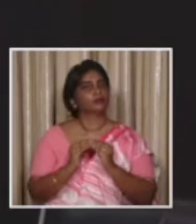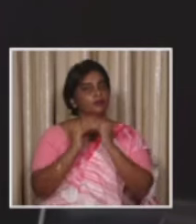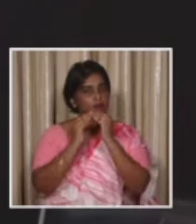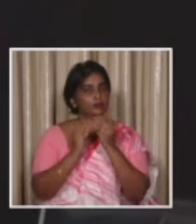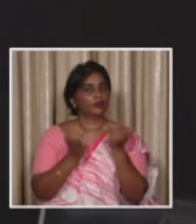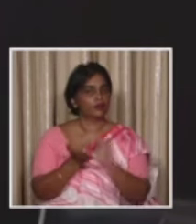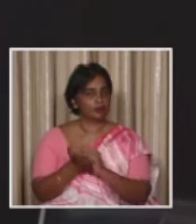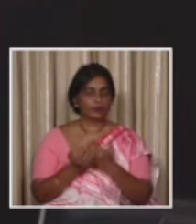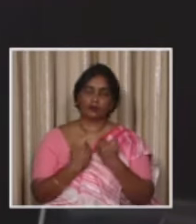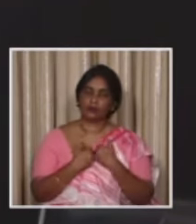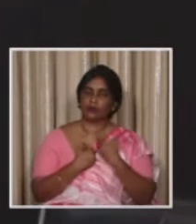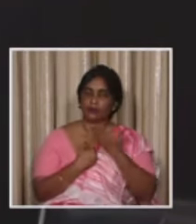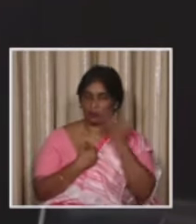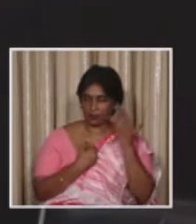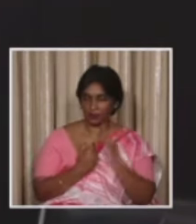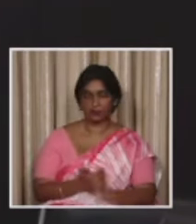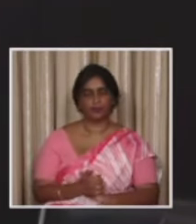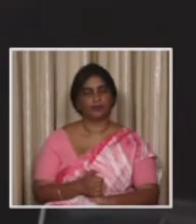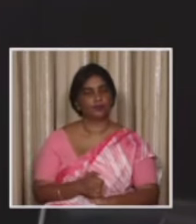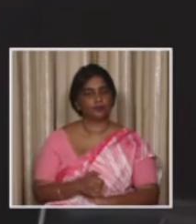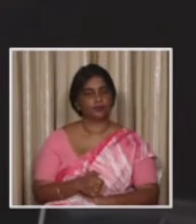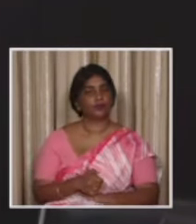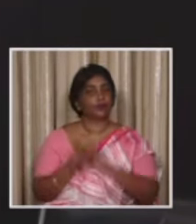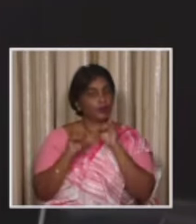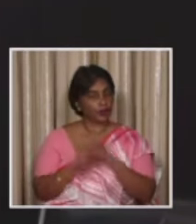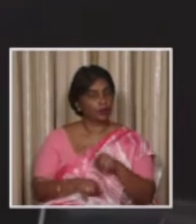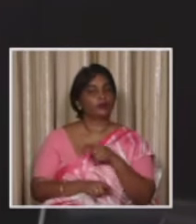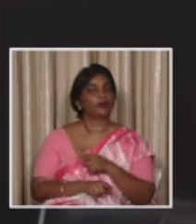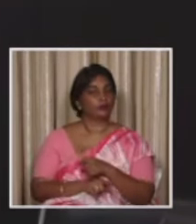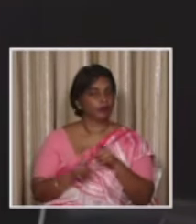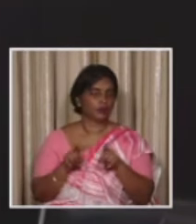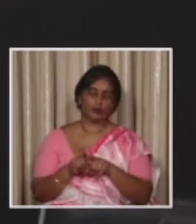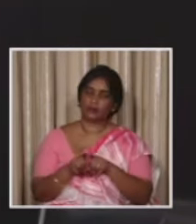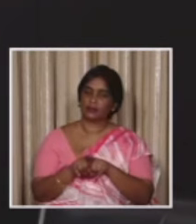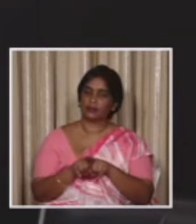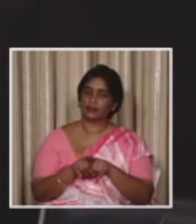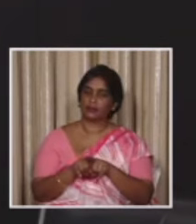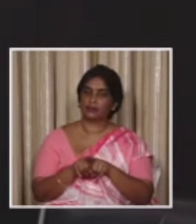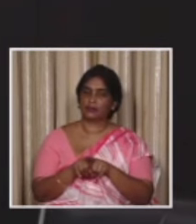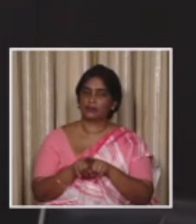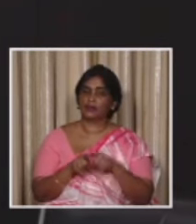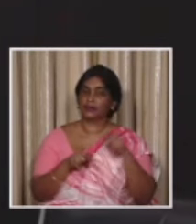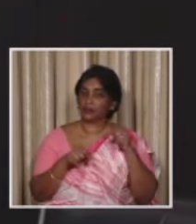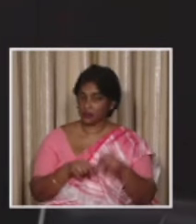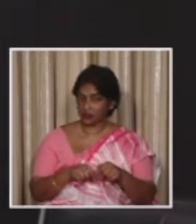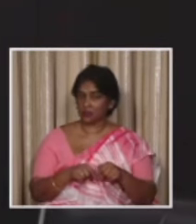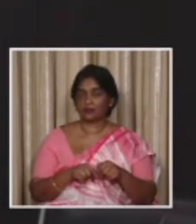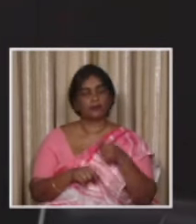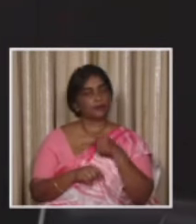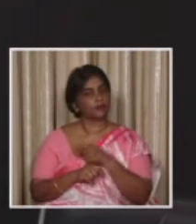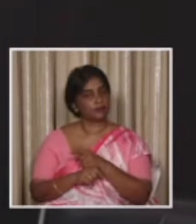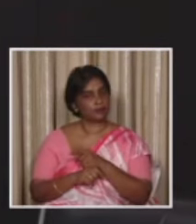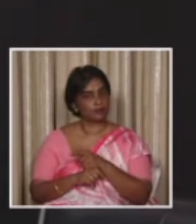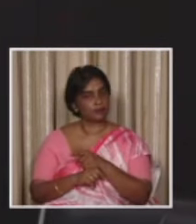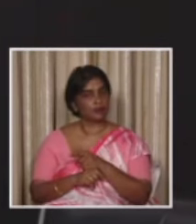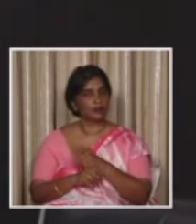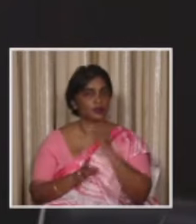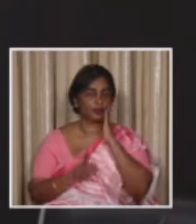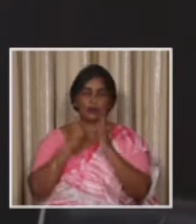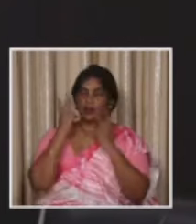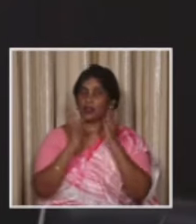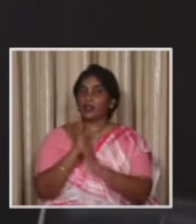නැවත අපිට හැකියාව ලැබුණේ. එතකොට ඒ වගේම තමයි අද මේ